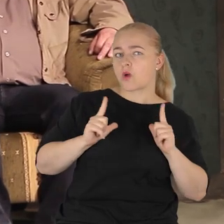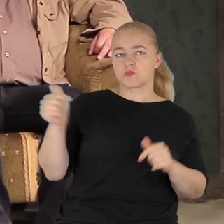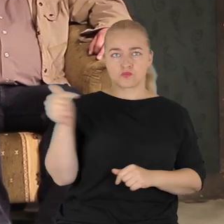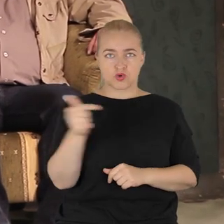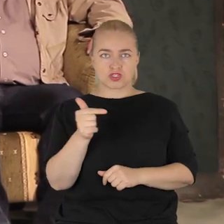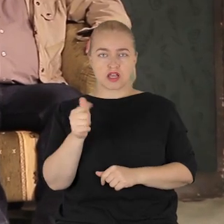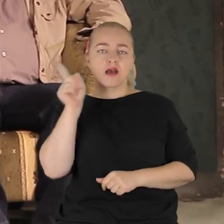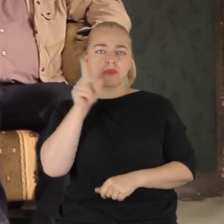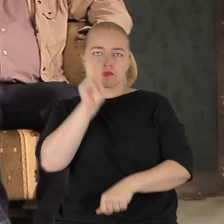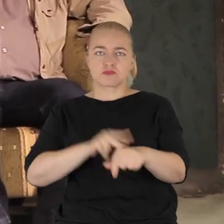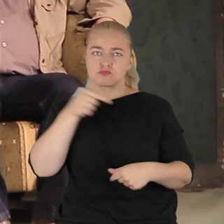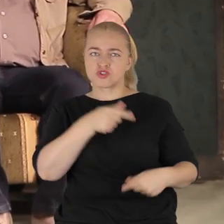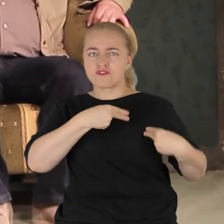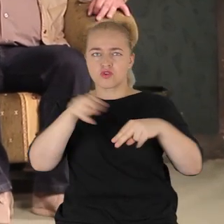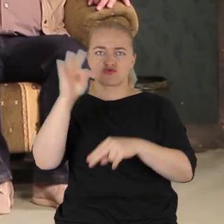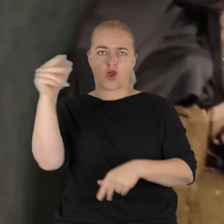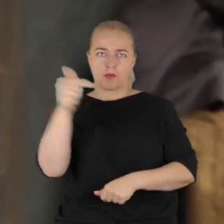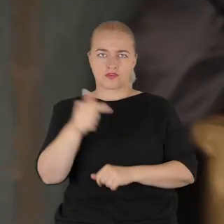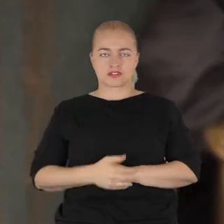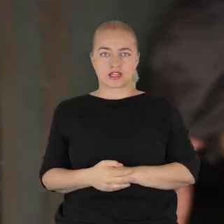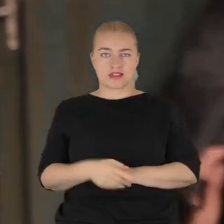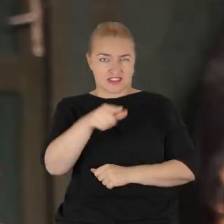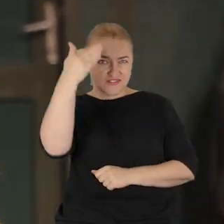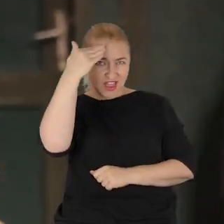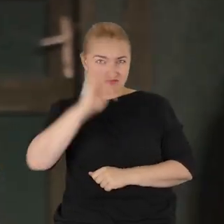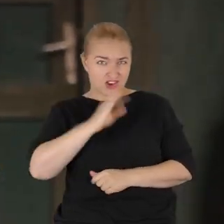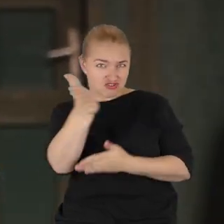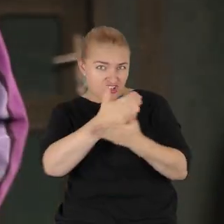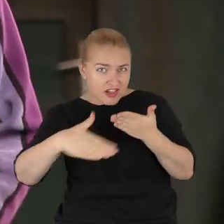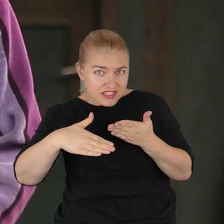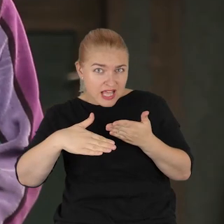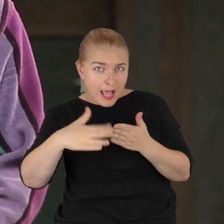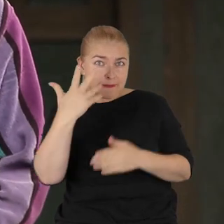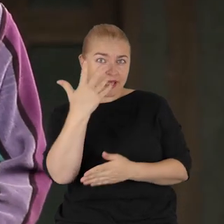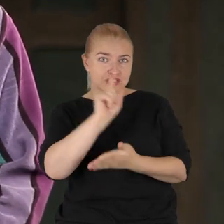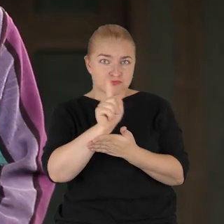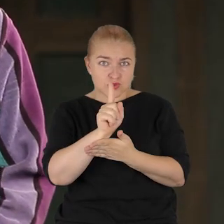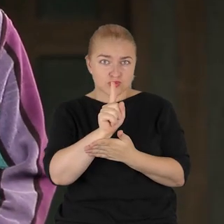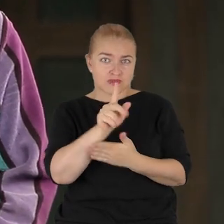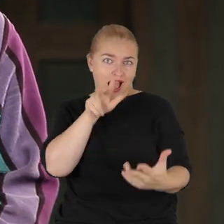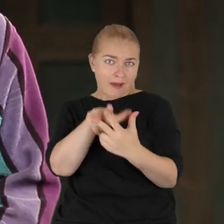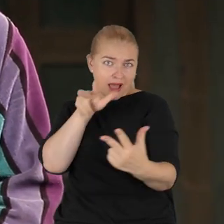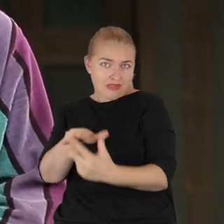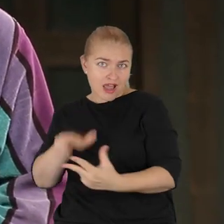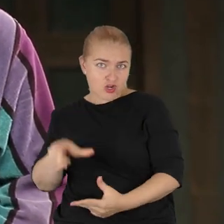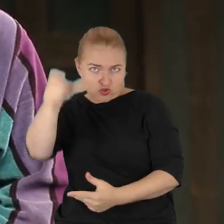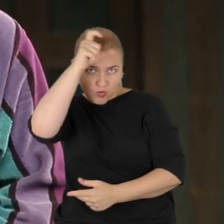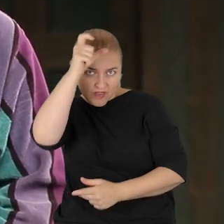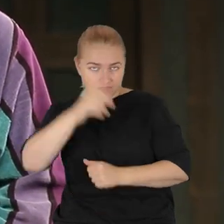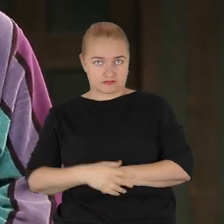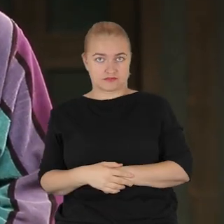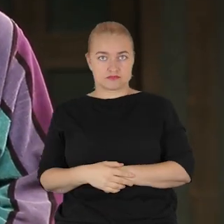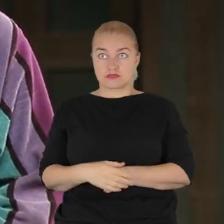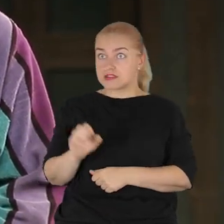wiesz, pan inspektor musi wrócić do swoich obowiązków. Pan wie, że na ulicach naszej dzielnicy co 5 minut jest napad na